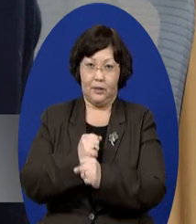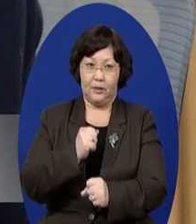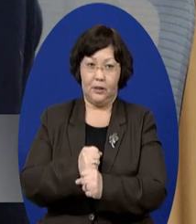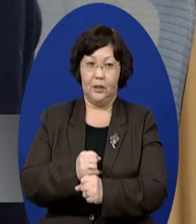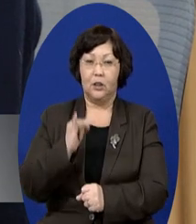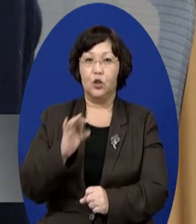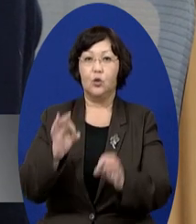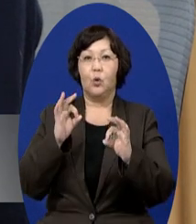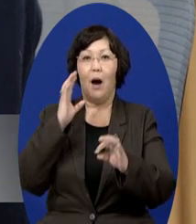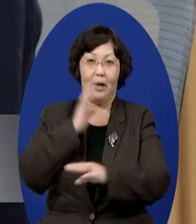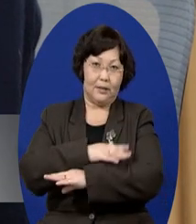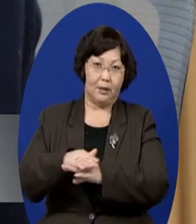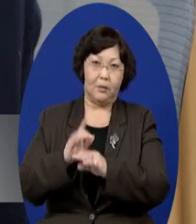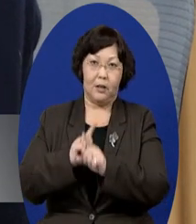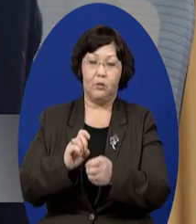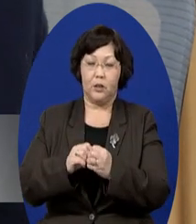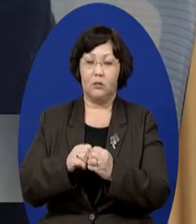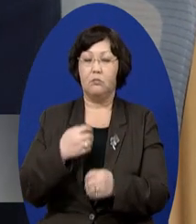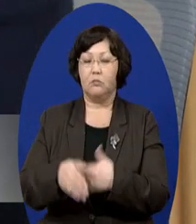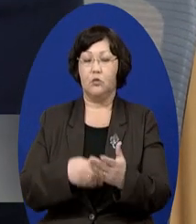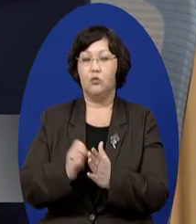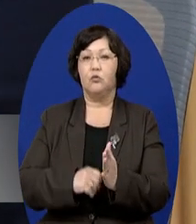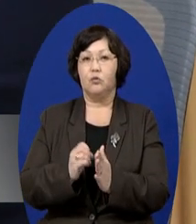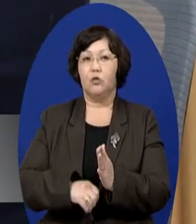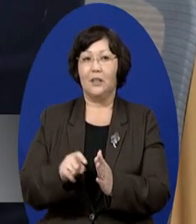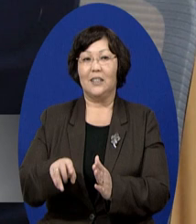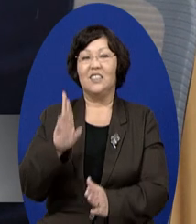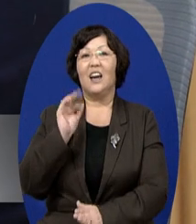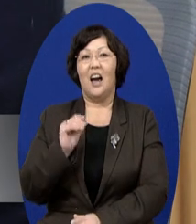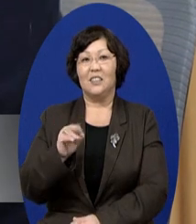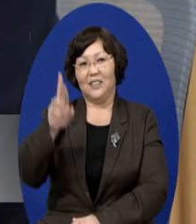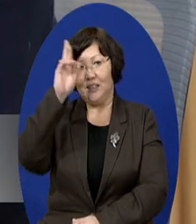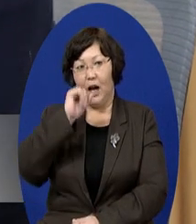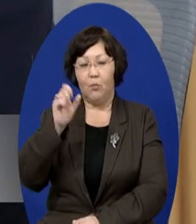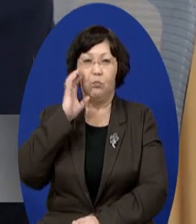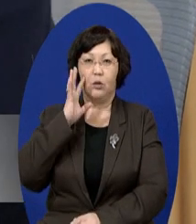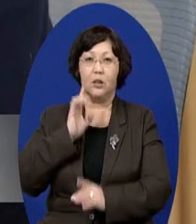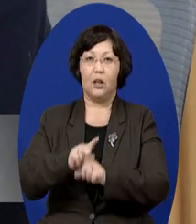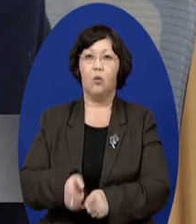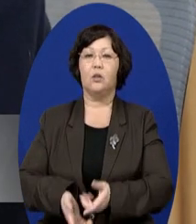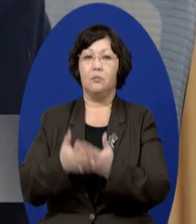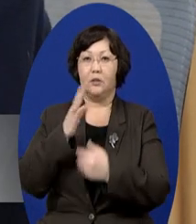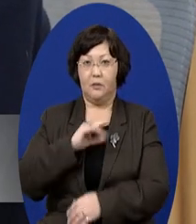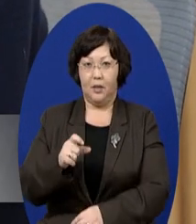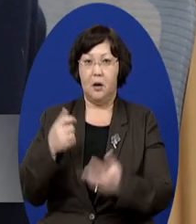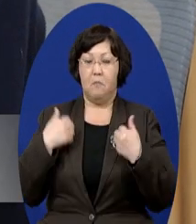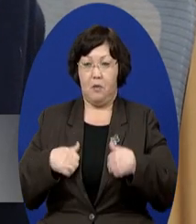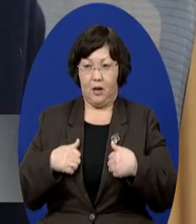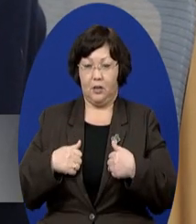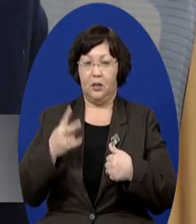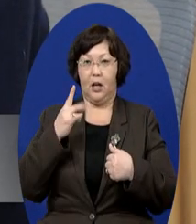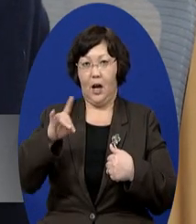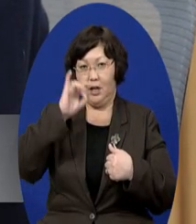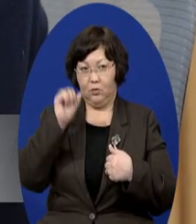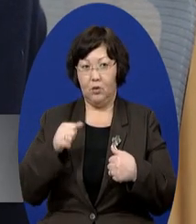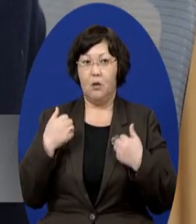зөв завгар хэлбэрүүдийг хийх ёстой. А энэ дээр яаж яам одоо бодлогоор дэмжих юм бэ? Багш нарын асуудлууд, багш нарын